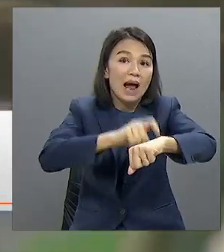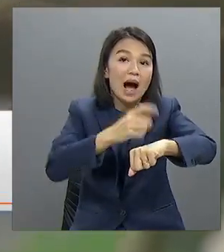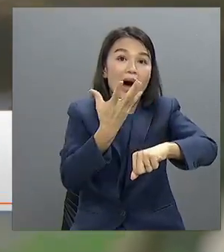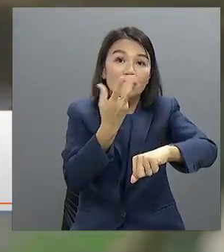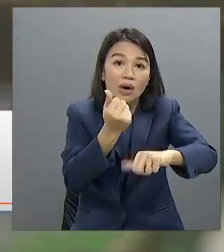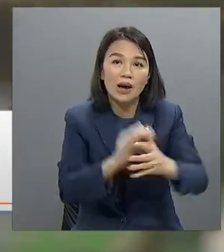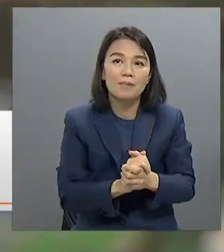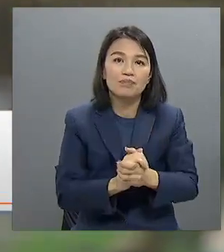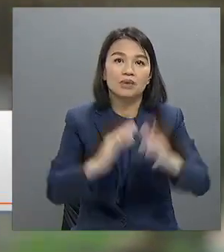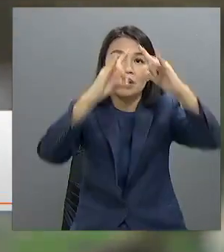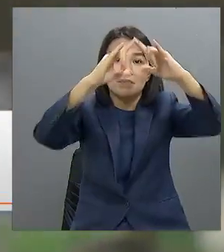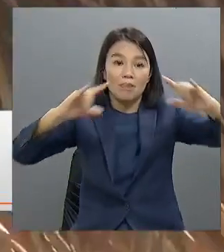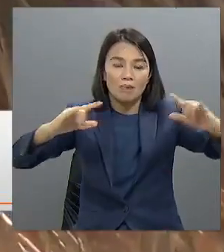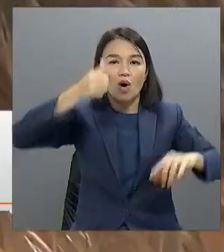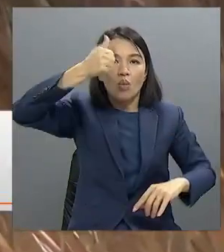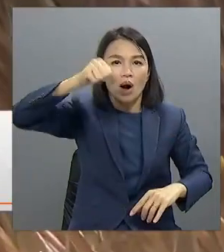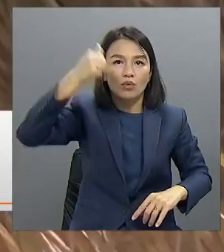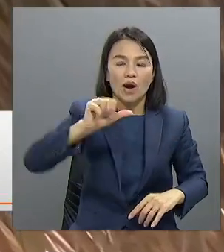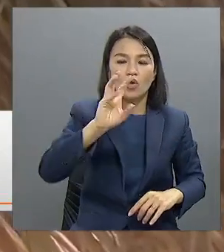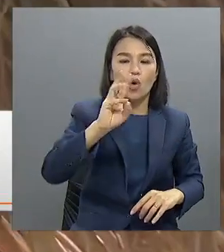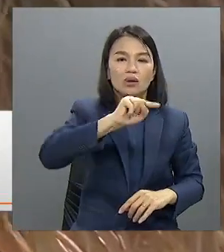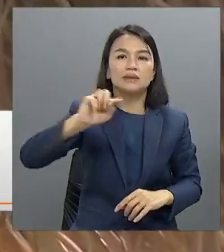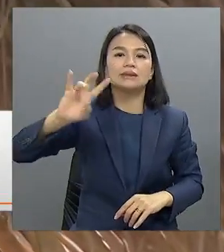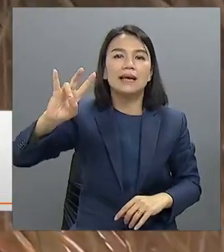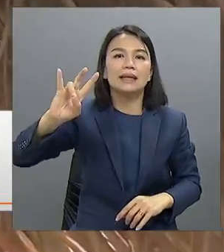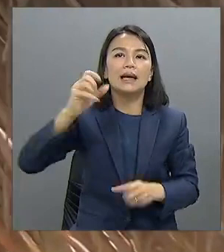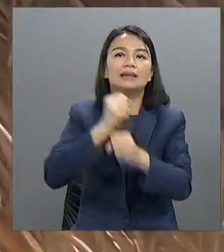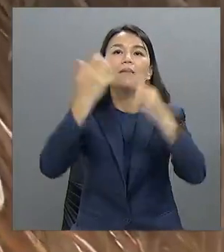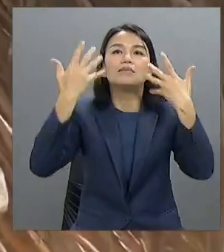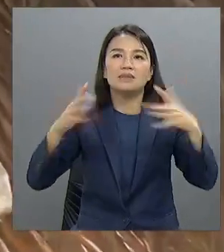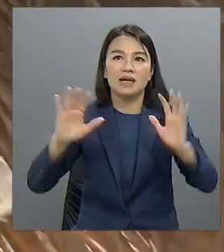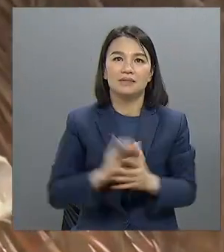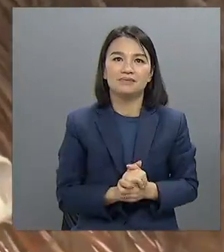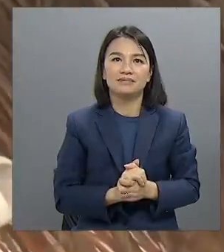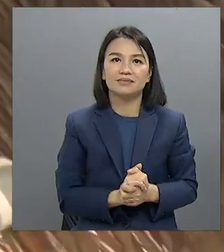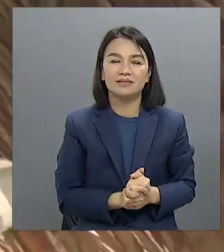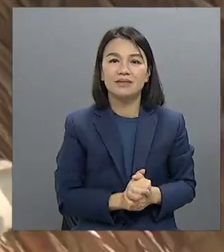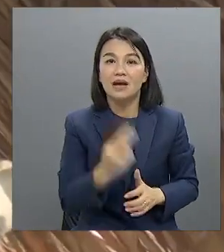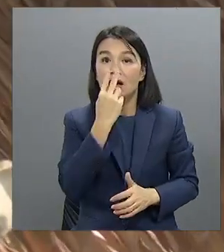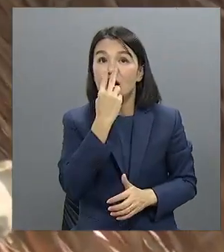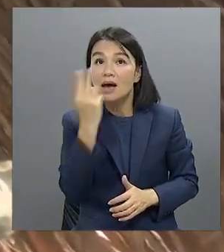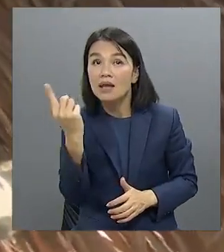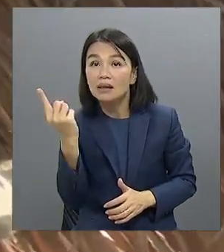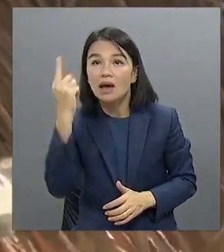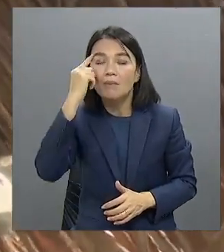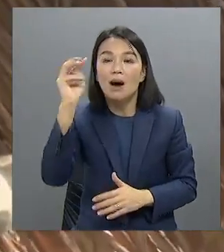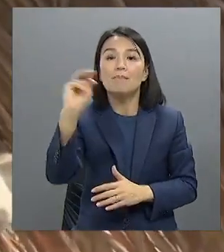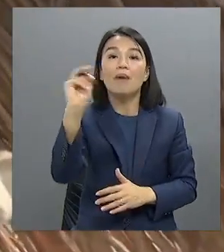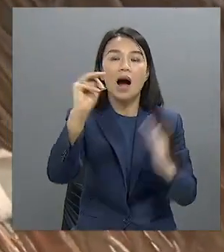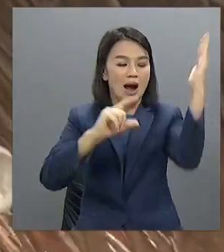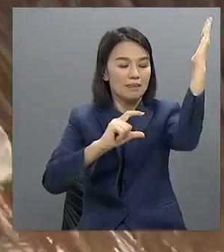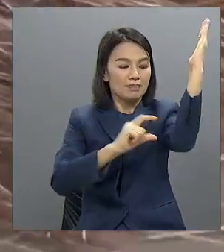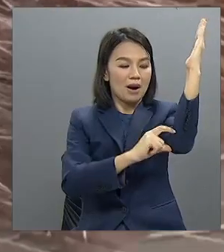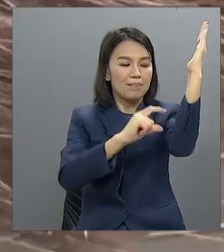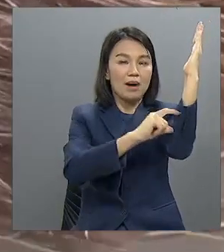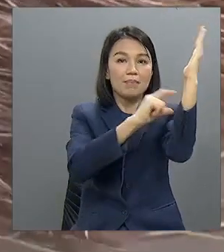ค่ 6-7 วันเท่านั้นเองค่ะ แต่ถ้ามองด้วยในแง่ของถามว่าไม้ไผ่อาจจะไม่มีต้นทุนในแง่ของราค